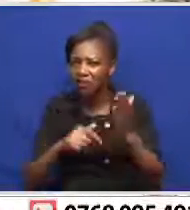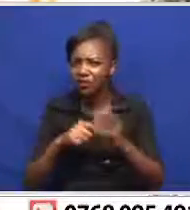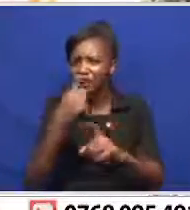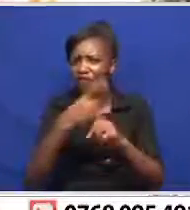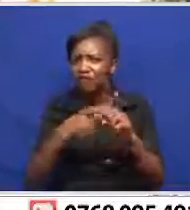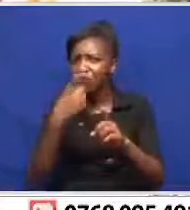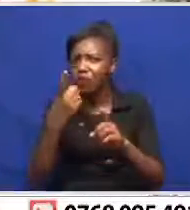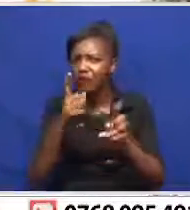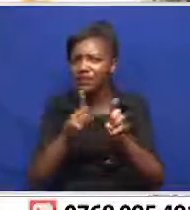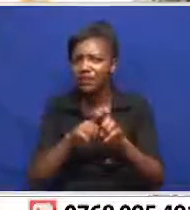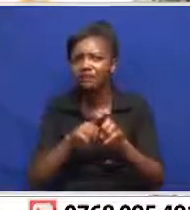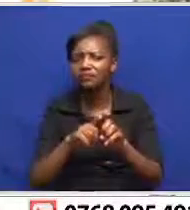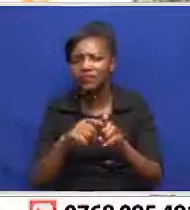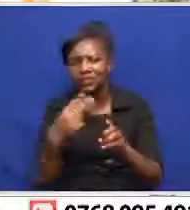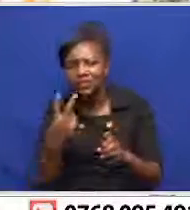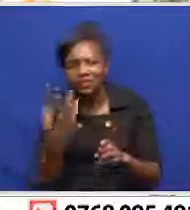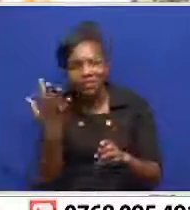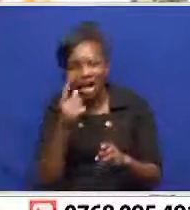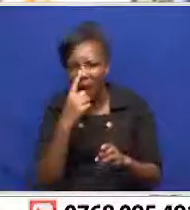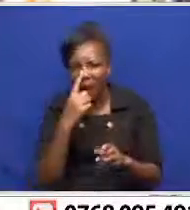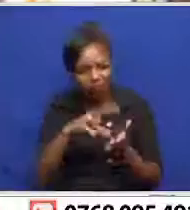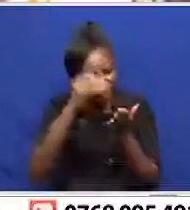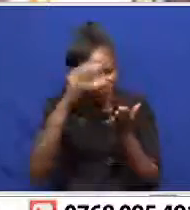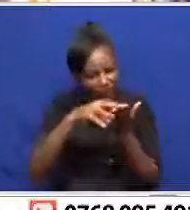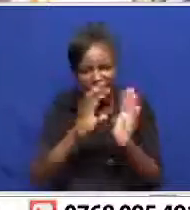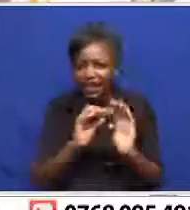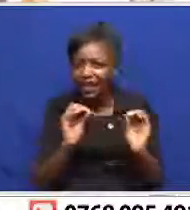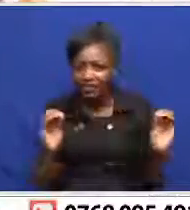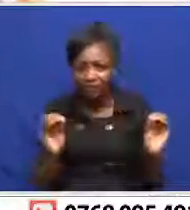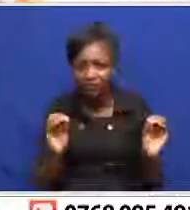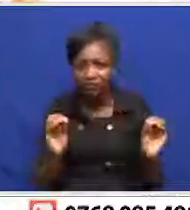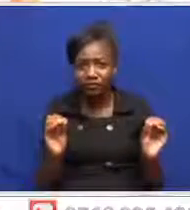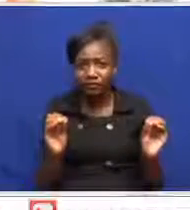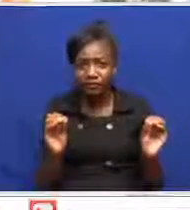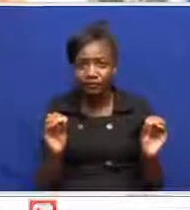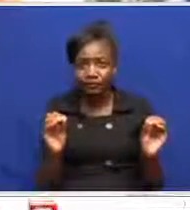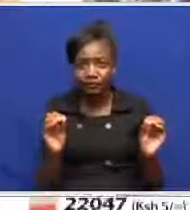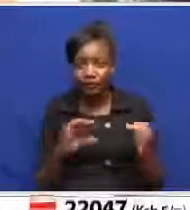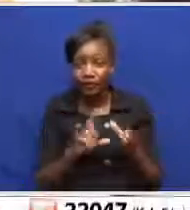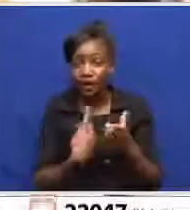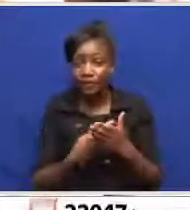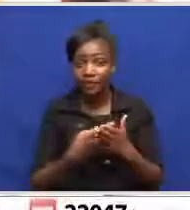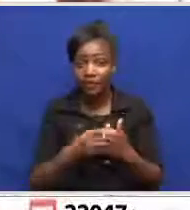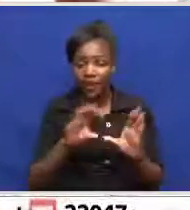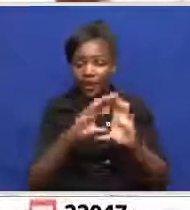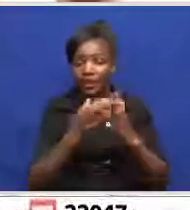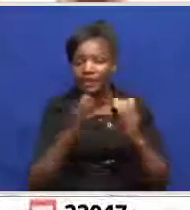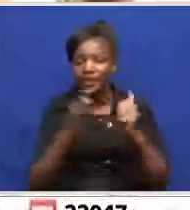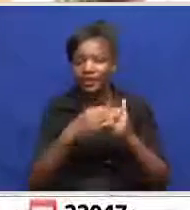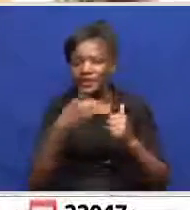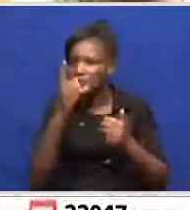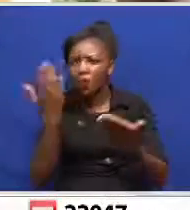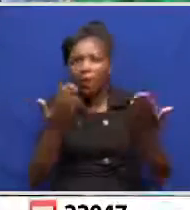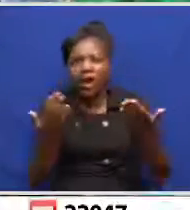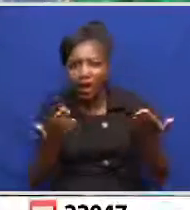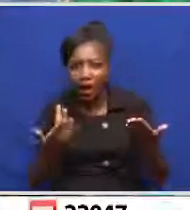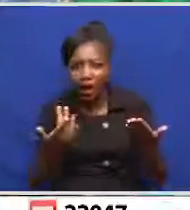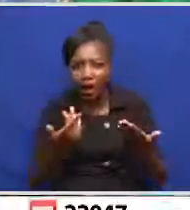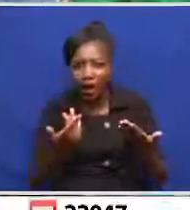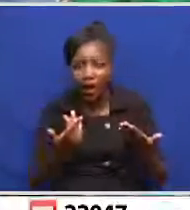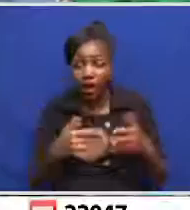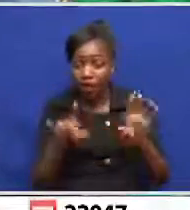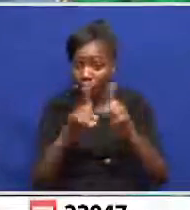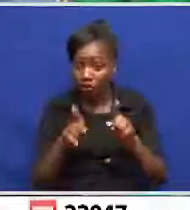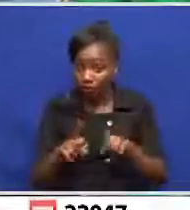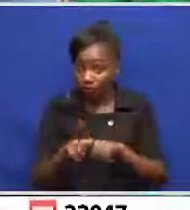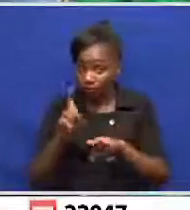kwanza bado wako nyumbani hawaj asoma kwa hivy darasa la Nane wakim maliza mti wao wata wapi ili hal wale kidato cha kwanza bado wapo wakati